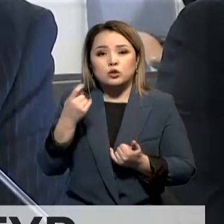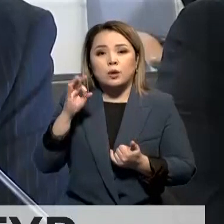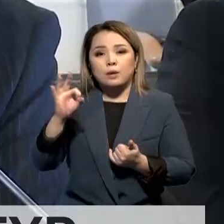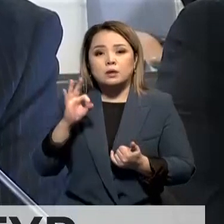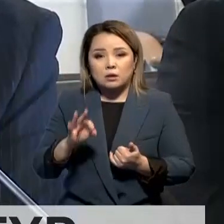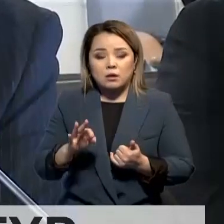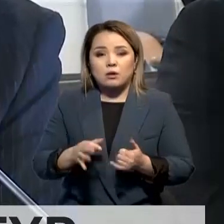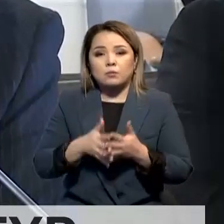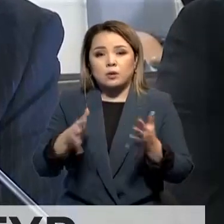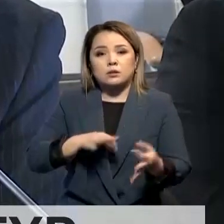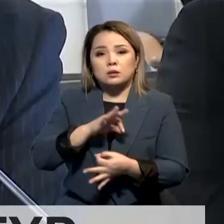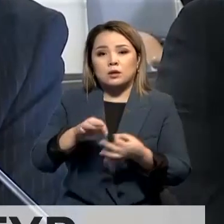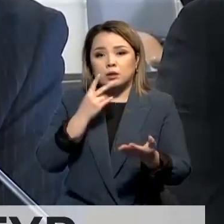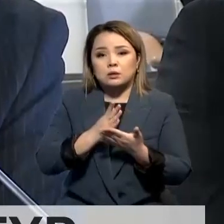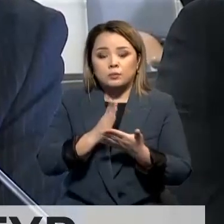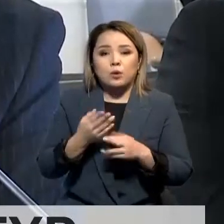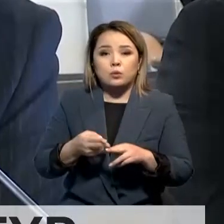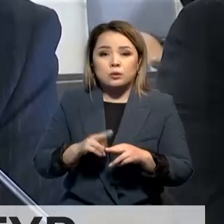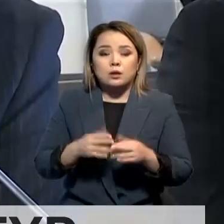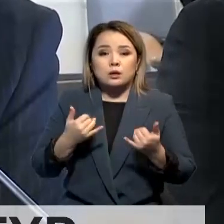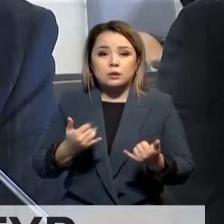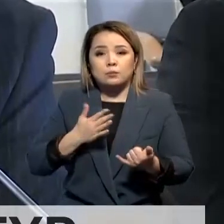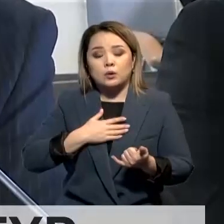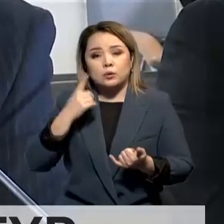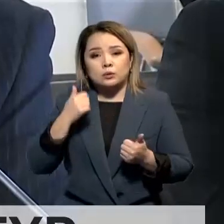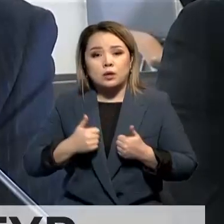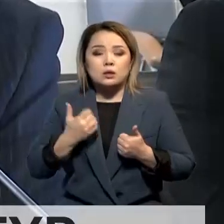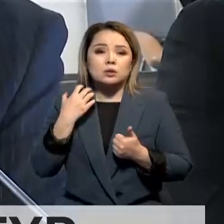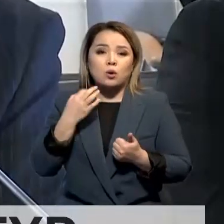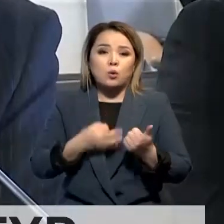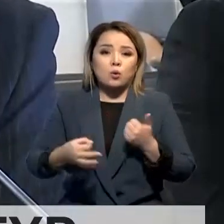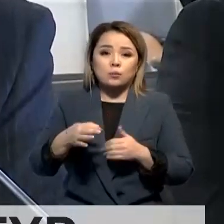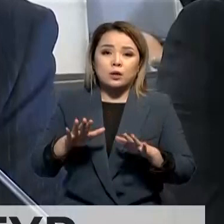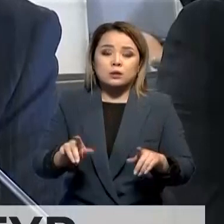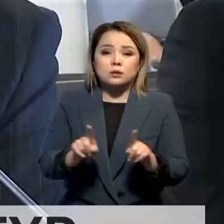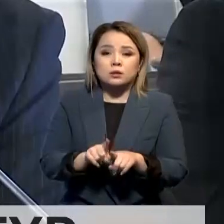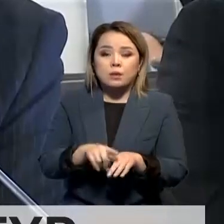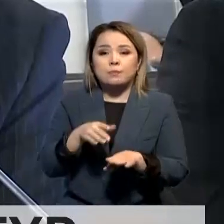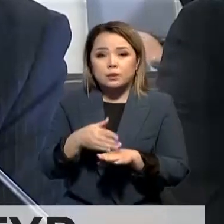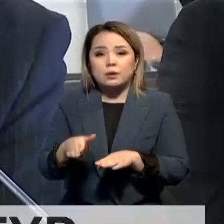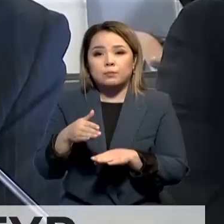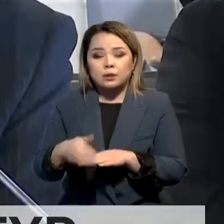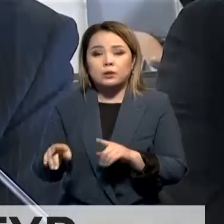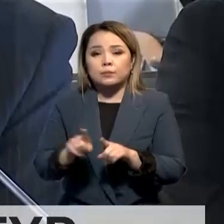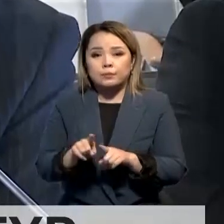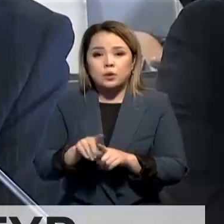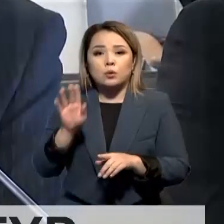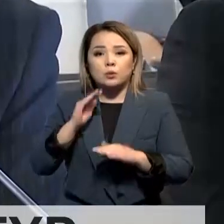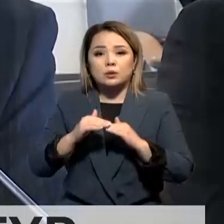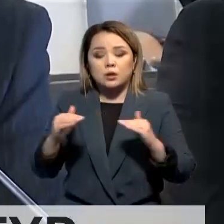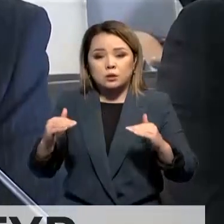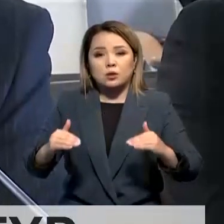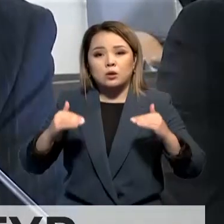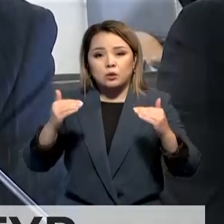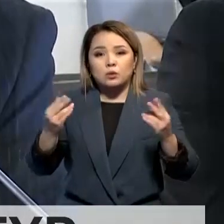100% артық болып отыр. Сондықтан қазір менімше сол Қызылорда облысына қарай біртіндеп су деңгейін тастауды